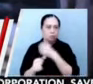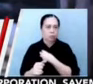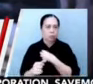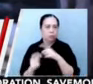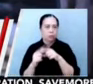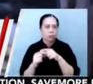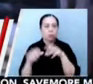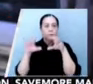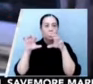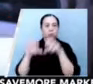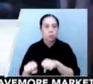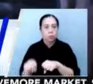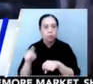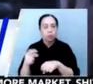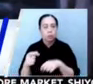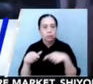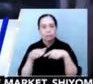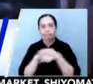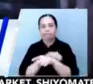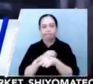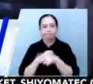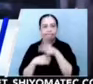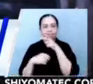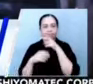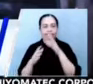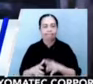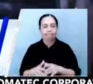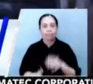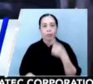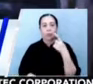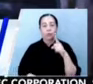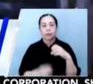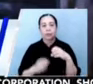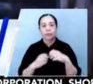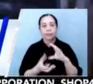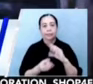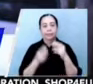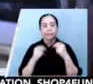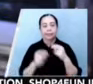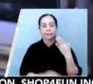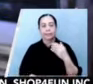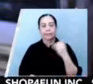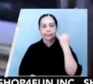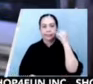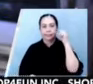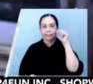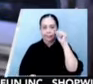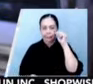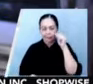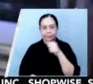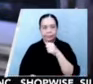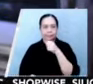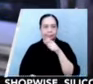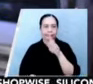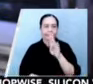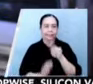ang mga nakatakas na suspect. Para sa GMA Integrated News, Jomer Apresto, nakatutok 24 oras.